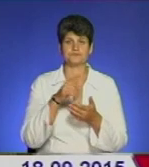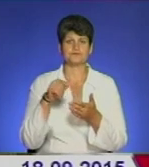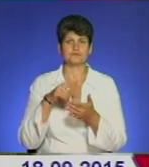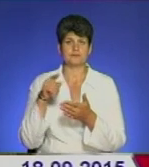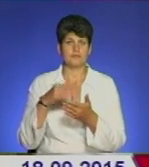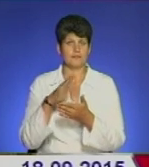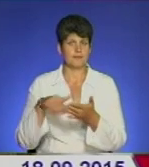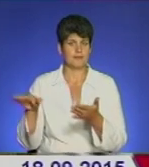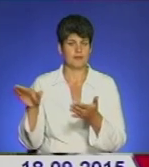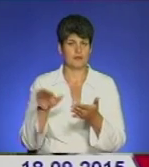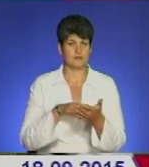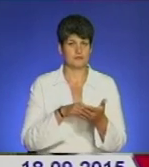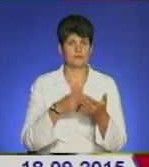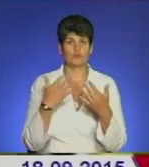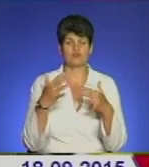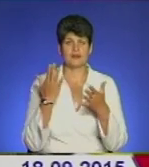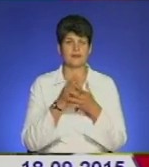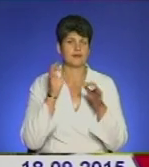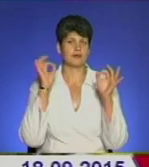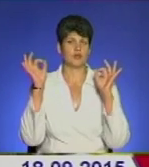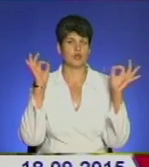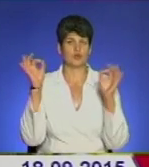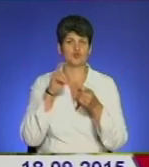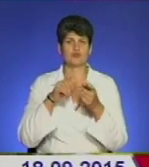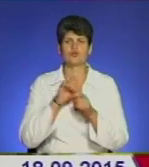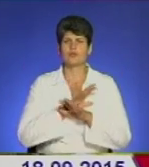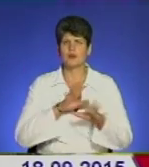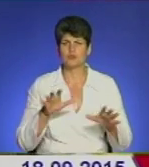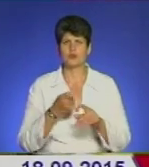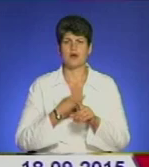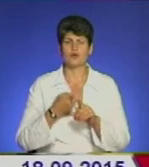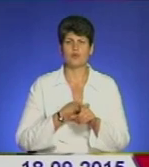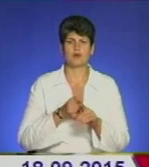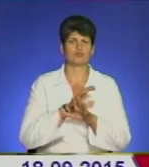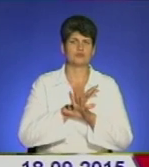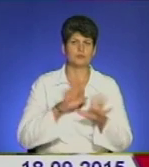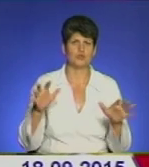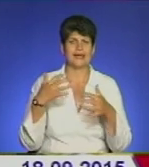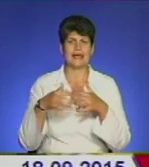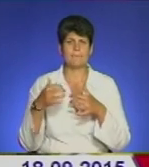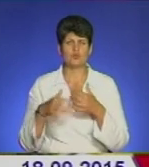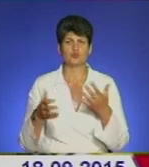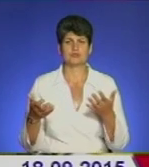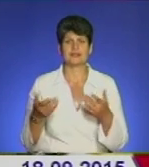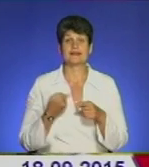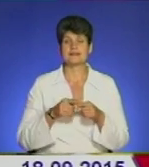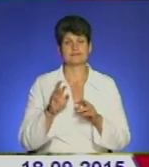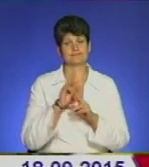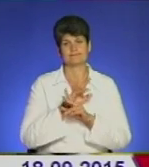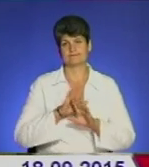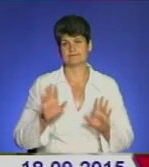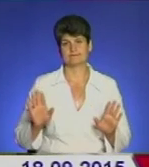Уже ходять такі от чутки, що там не буде картоплі чи не буде капусти. Це не так